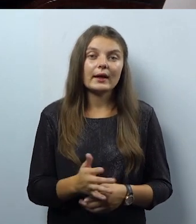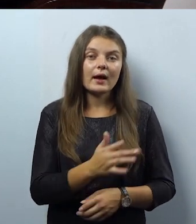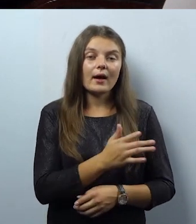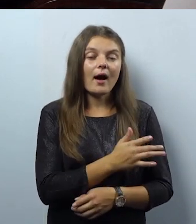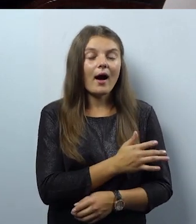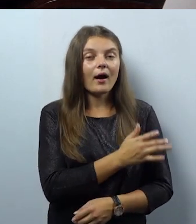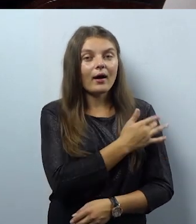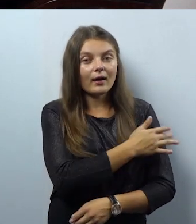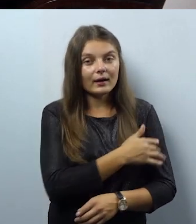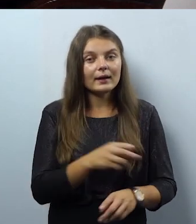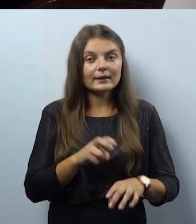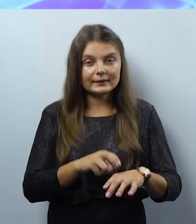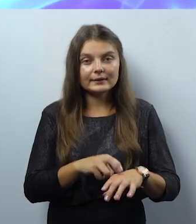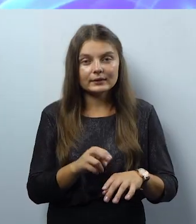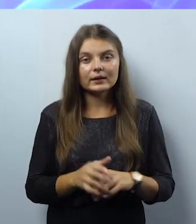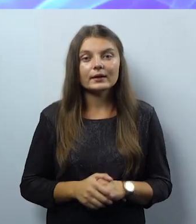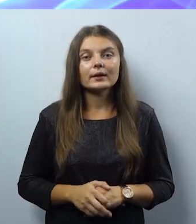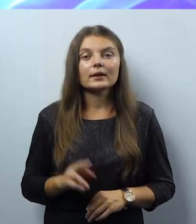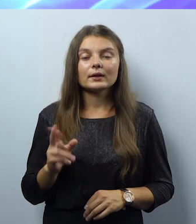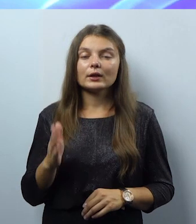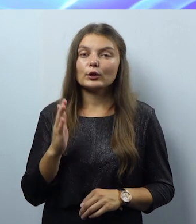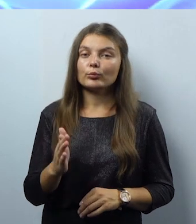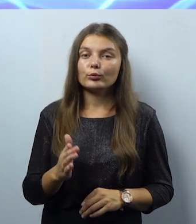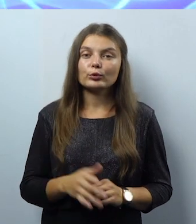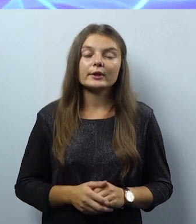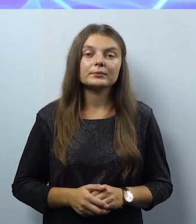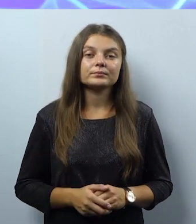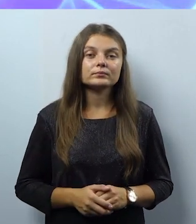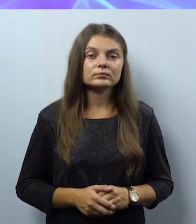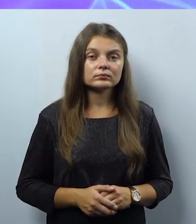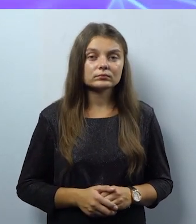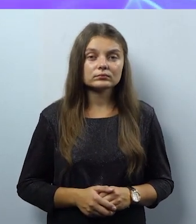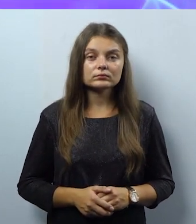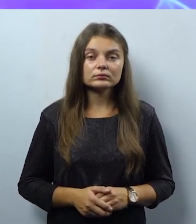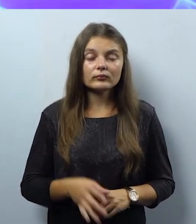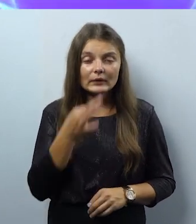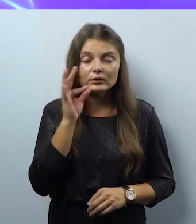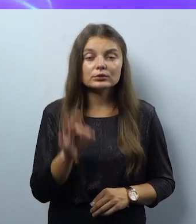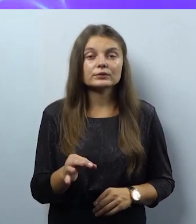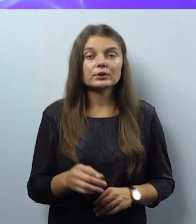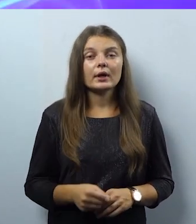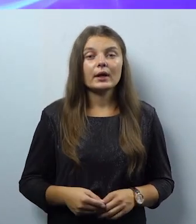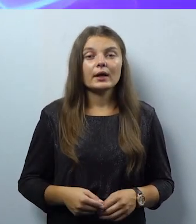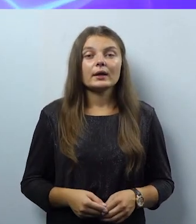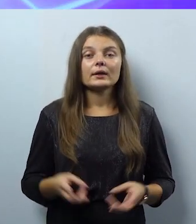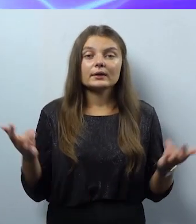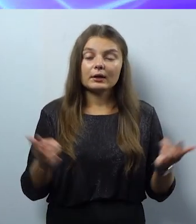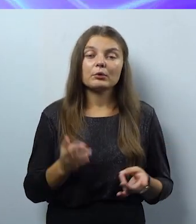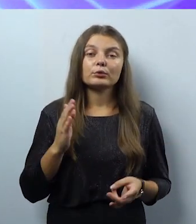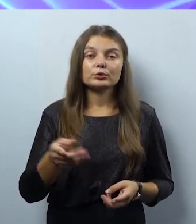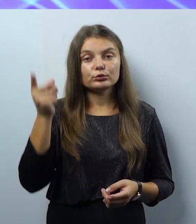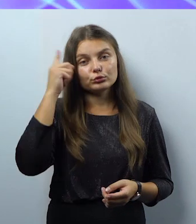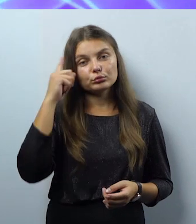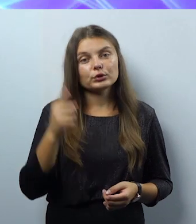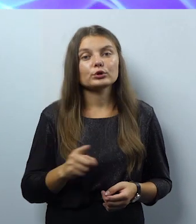ФАПів на селах, я розумію, що на якомусь перехідному етапі їх треба буде залишити, але треба буде думати про те, щоб так все ж таки